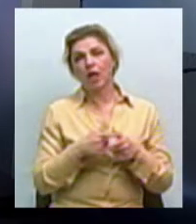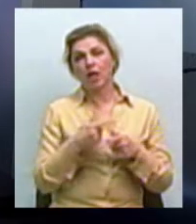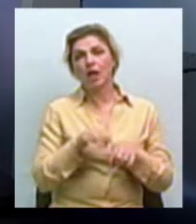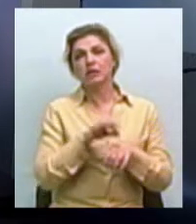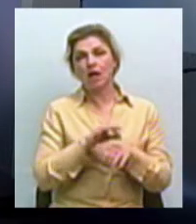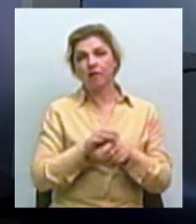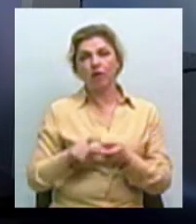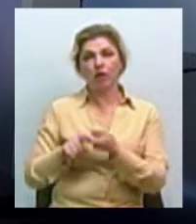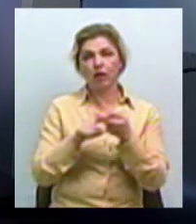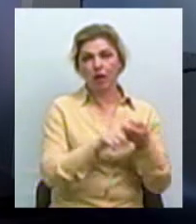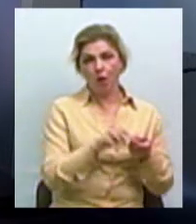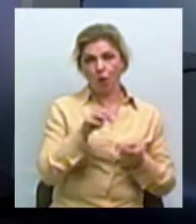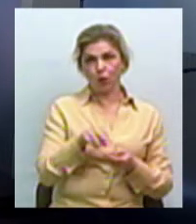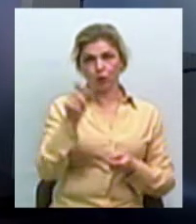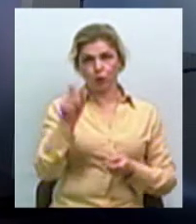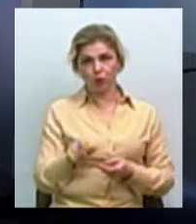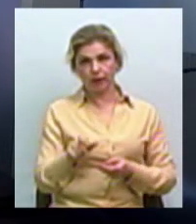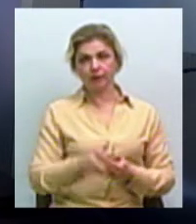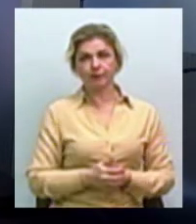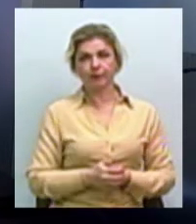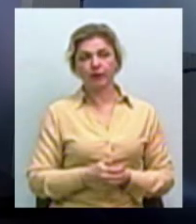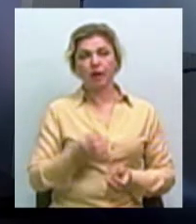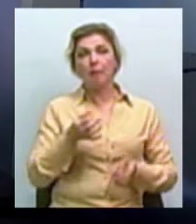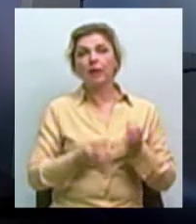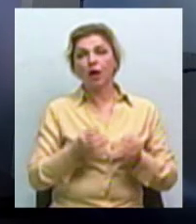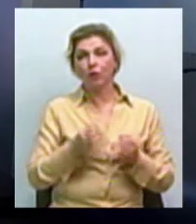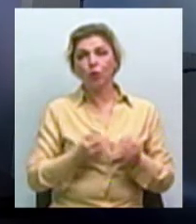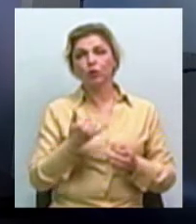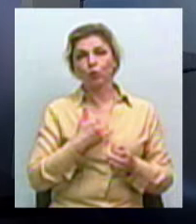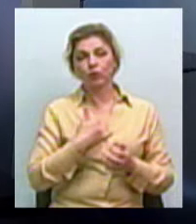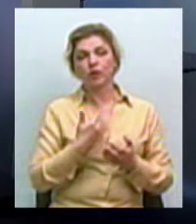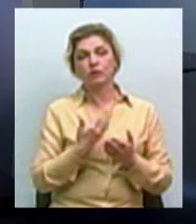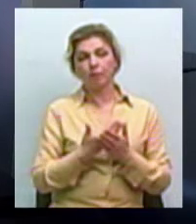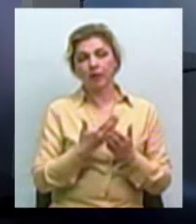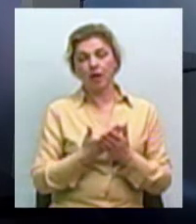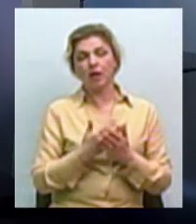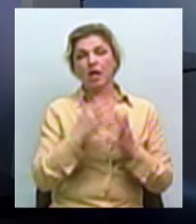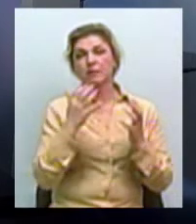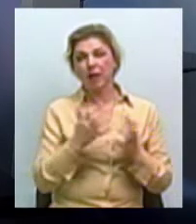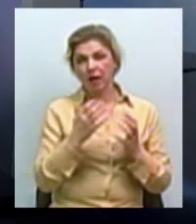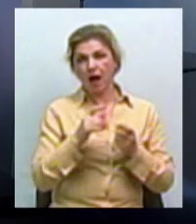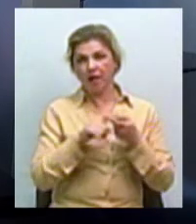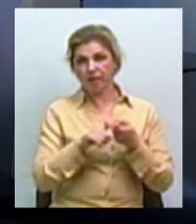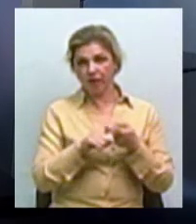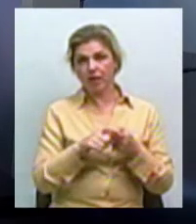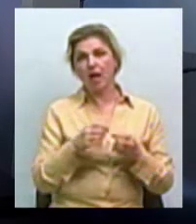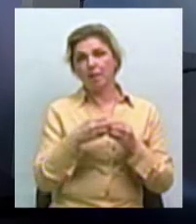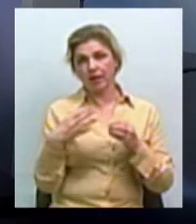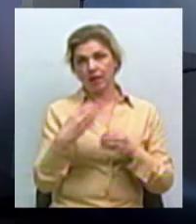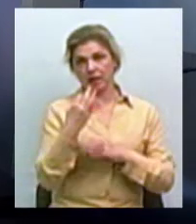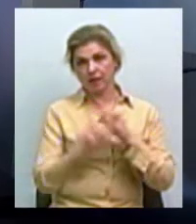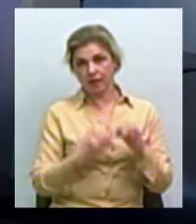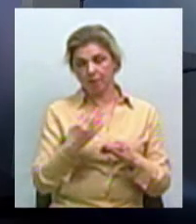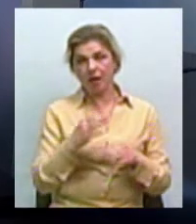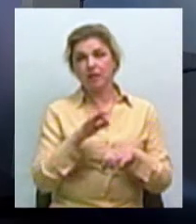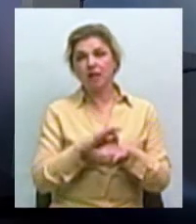від людини-носія? В природних умовах вона зберігається десь до 15 діб. Захворіти можна лише,